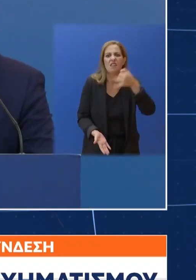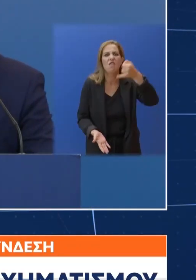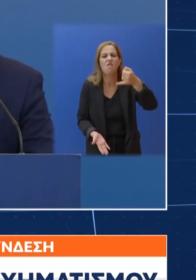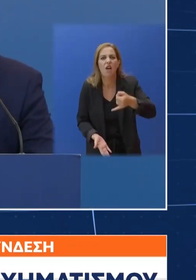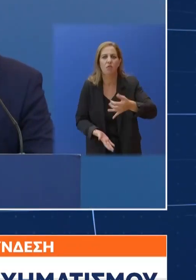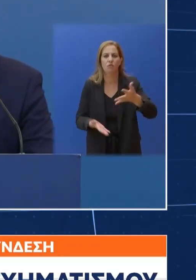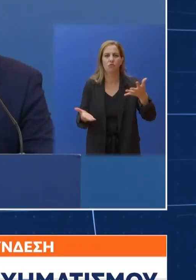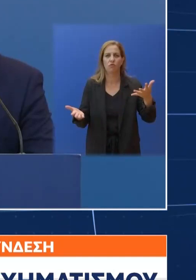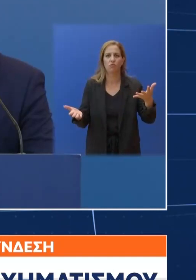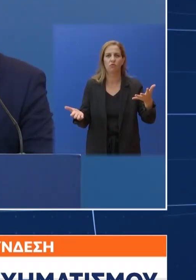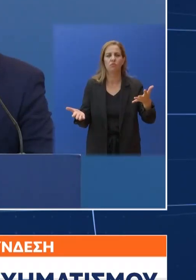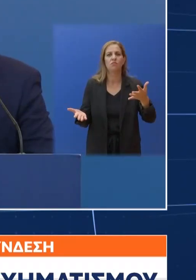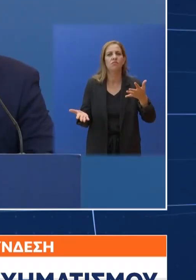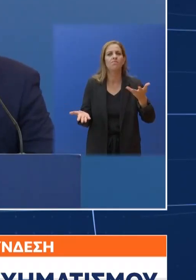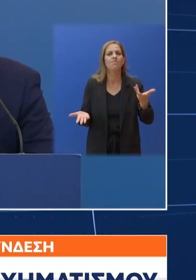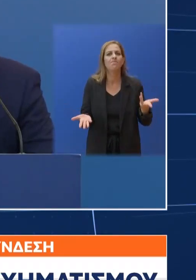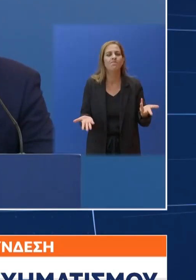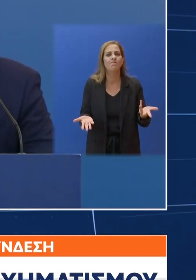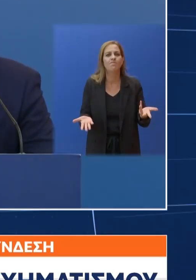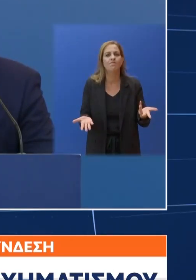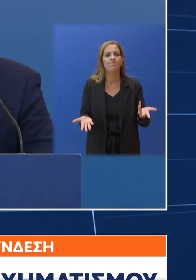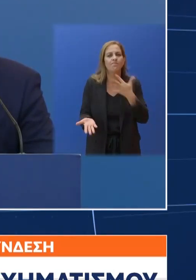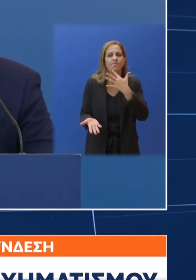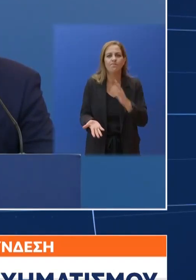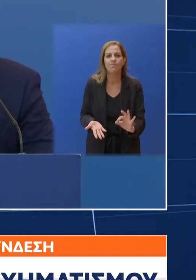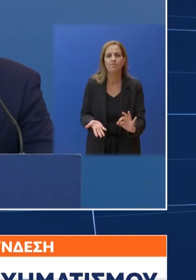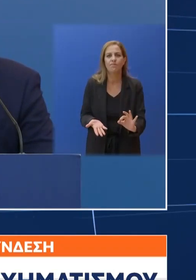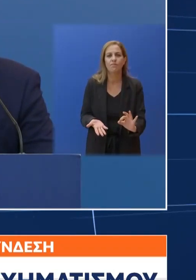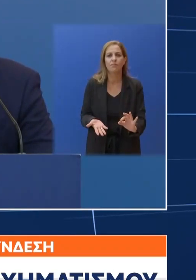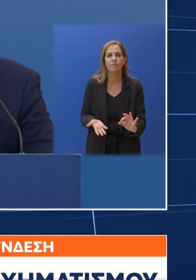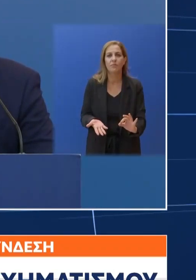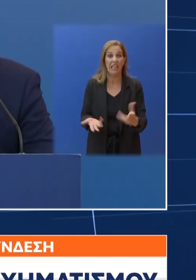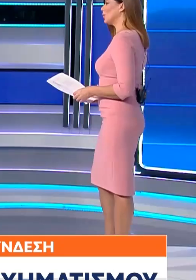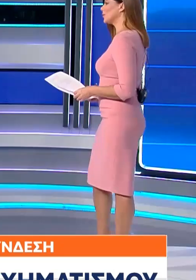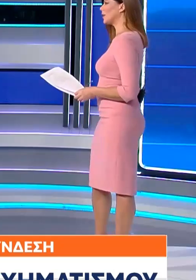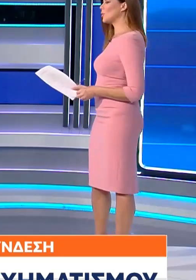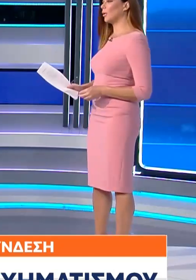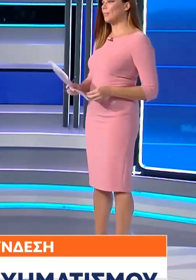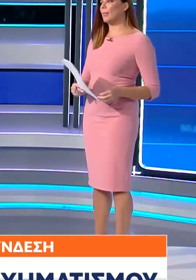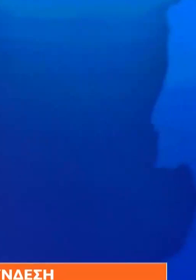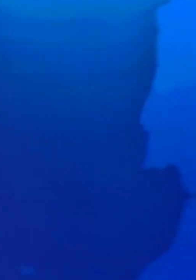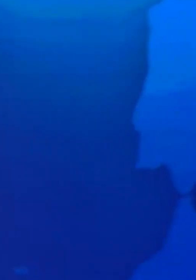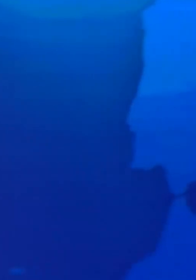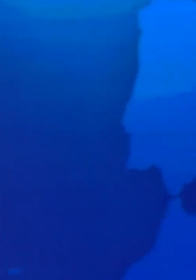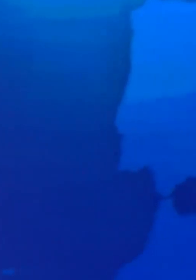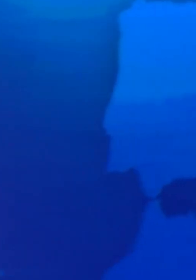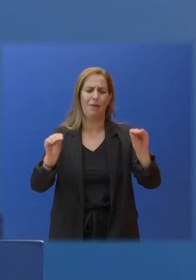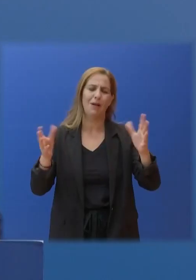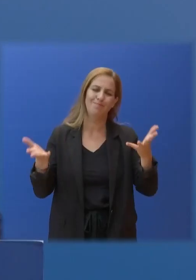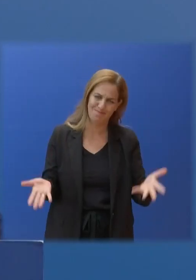καλά κλειστά τα χαρτιά του, λέγοντας ότι ο ανασχηματισμός είναι ένα αποκλειστικό προνόμιο του Πρωθυπουργού. Μάλιστα, λοιπόν, σε ευχαριστώ πολύ. Πάμε να τον